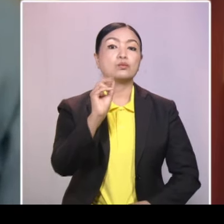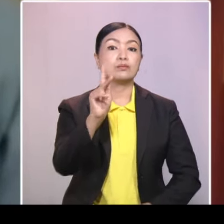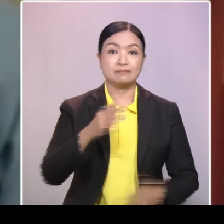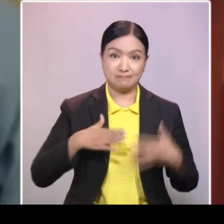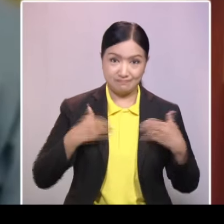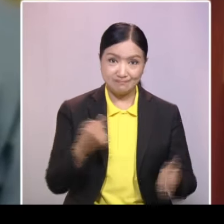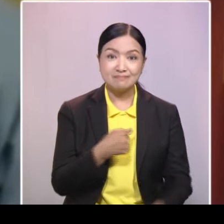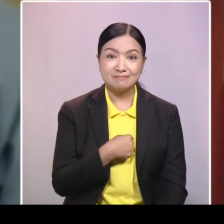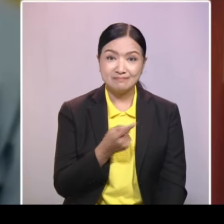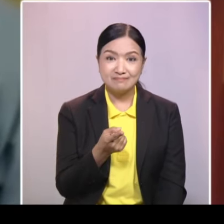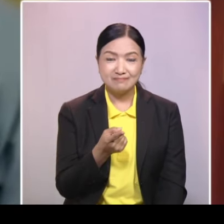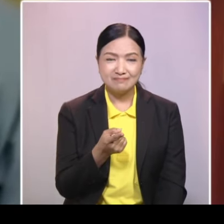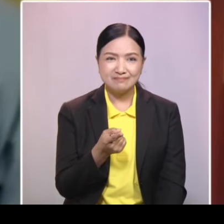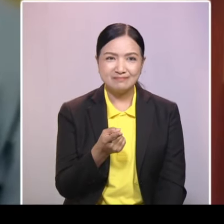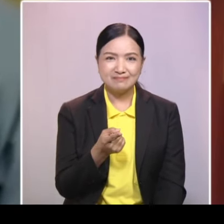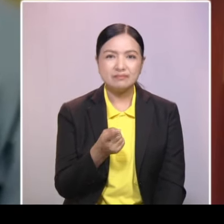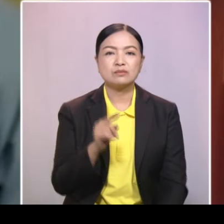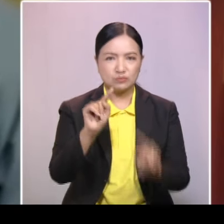สบายใจข escri racist